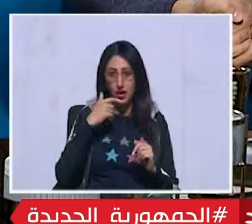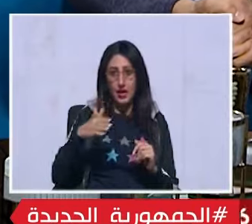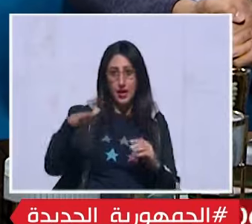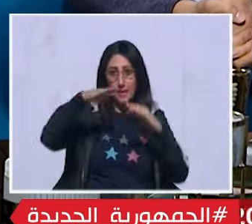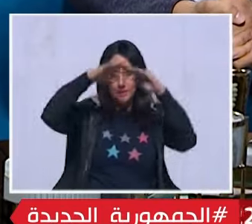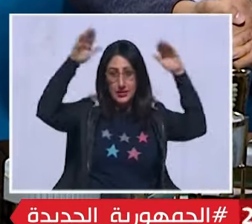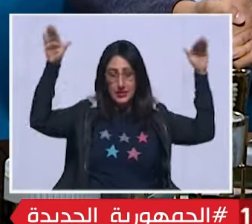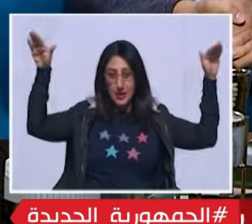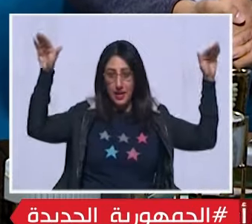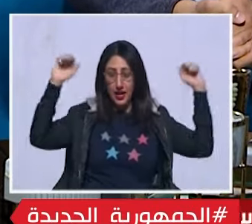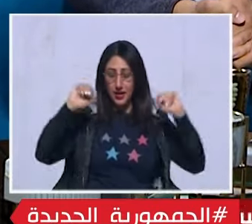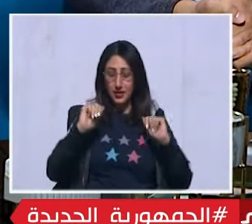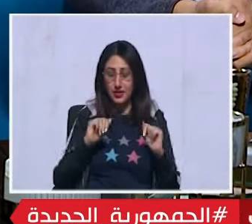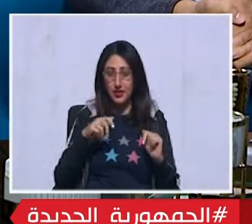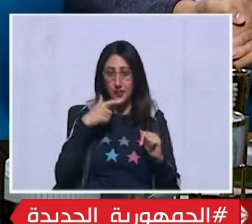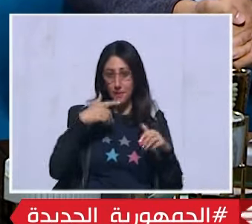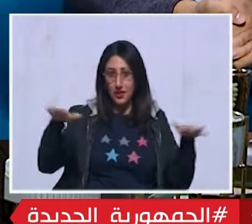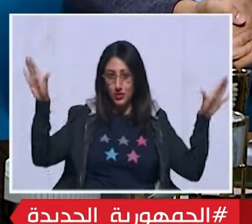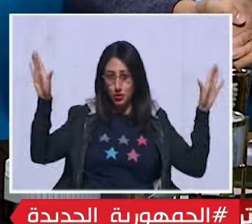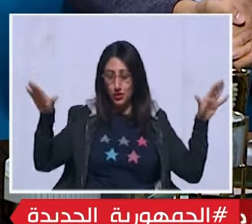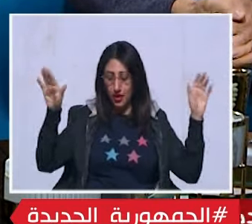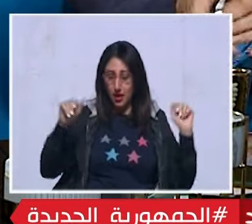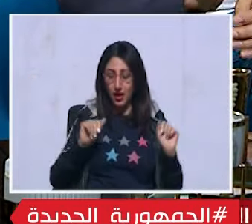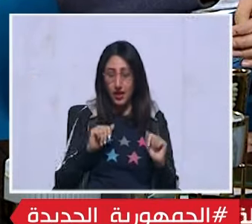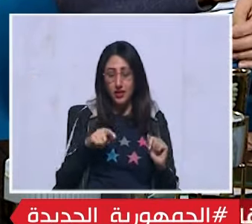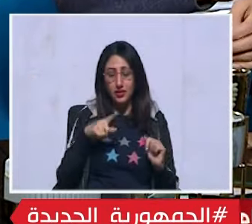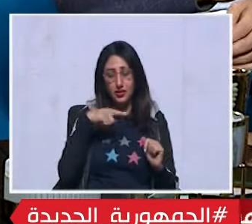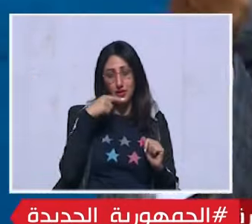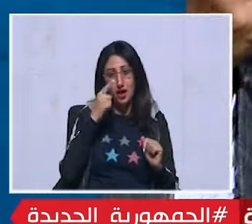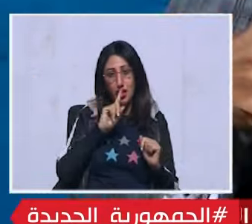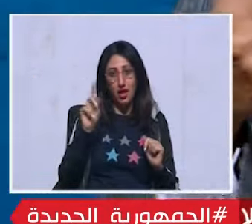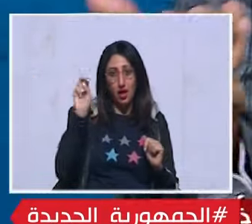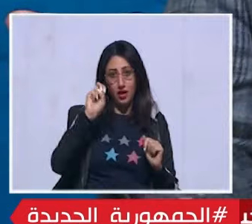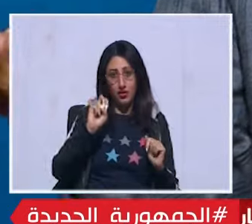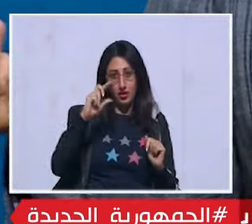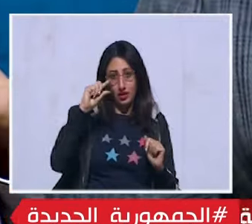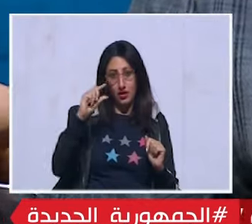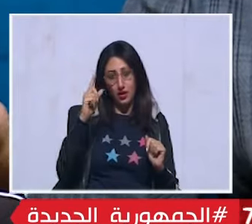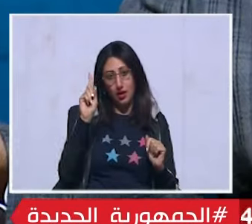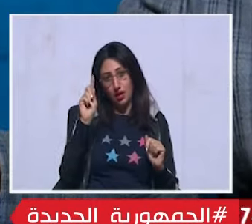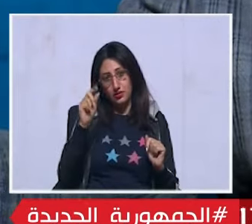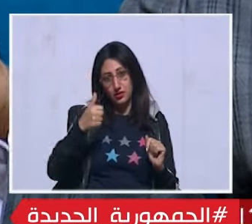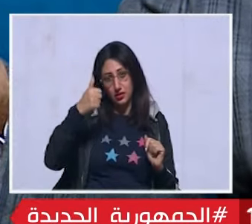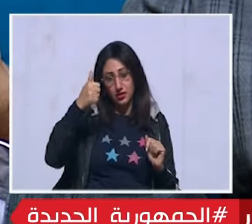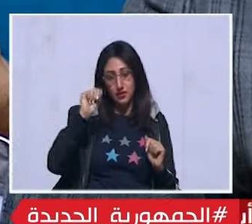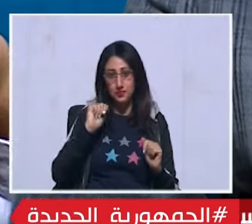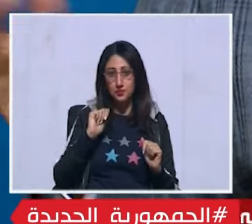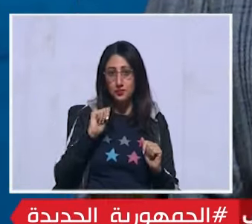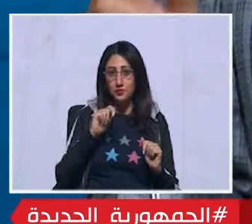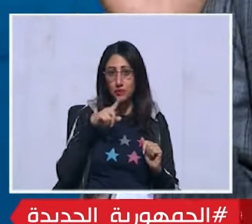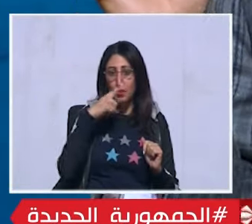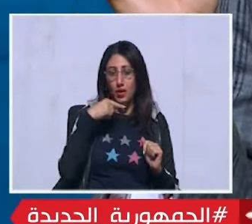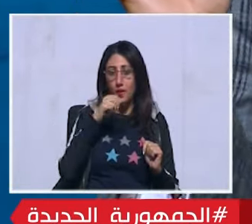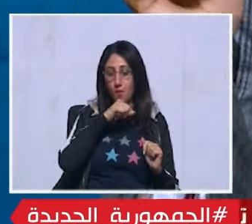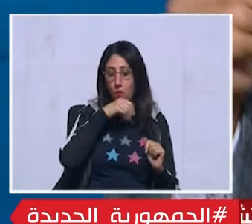يطار لها على جناح ولا يسعى على قدمي وقيل كل نبي عند رتبته ويا